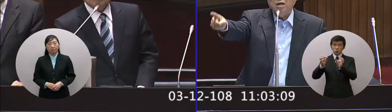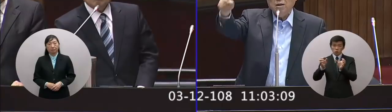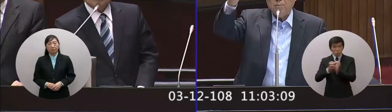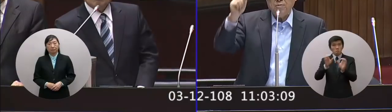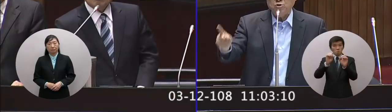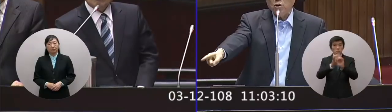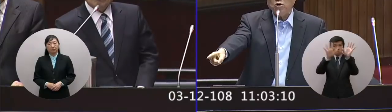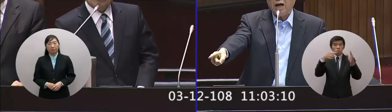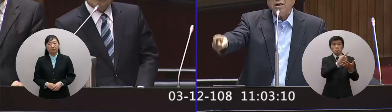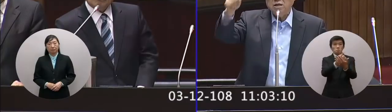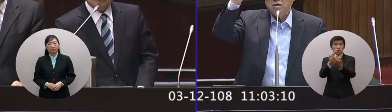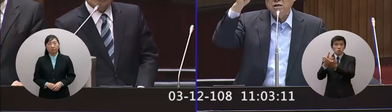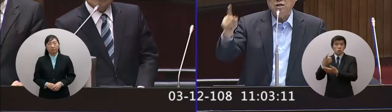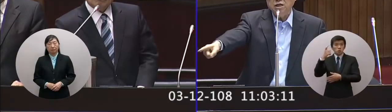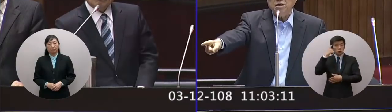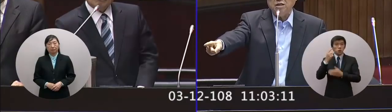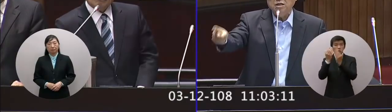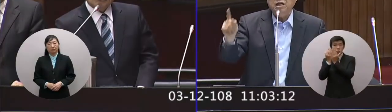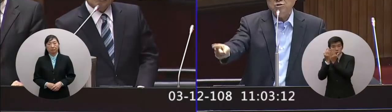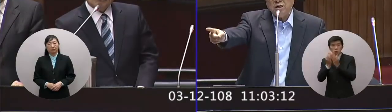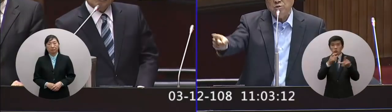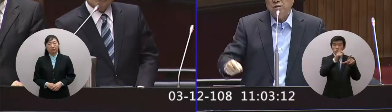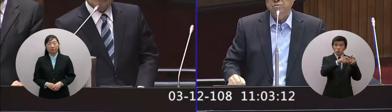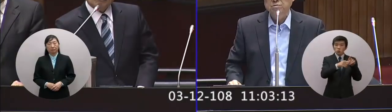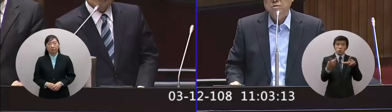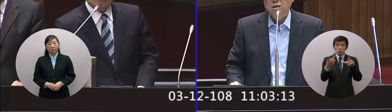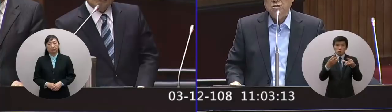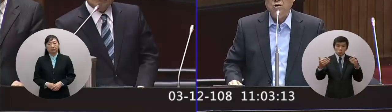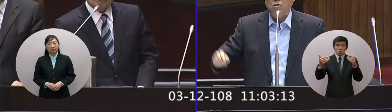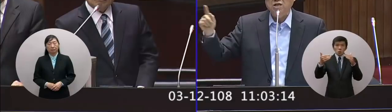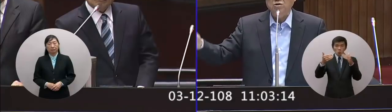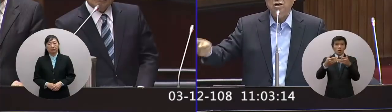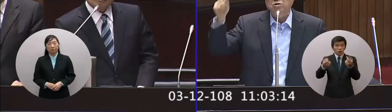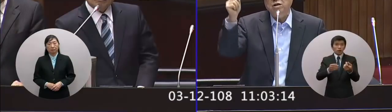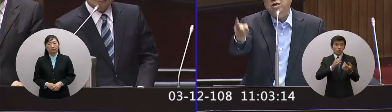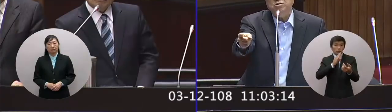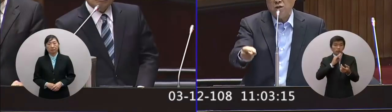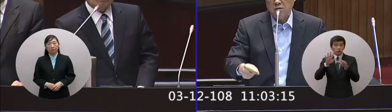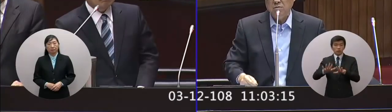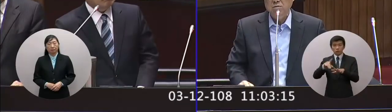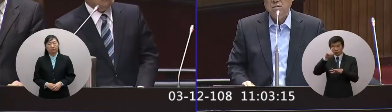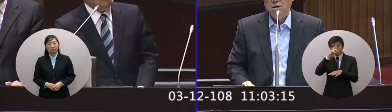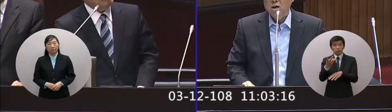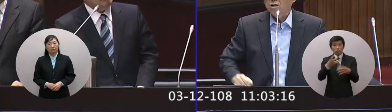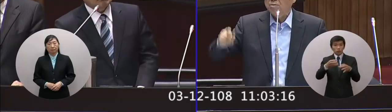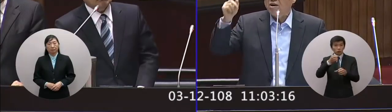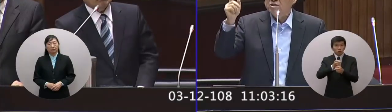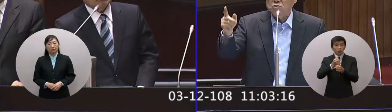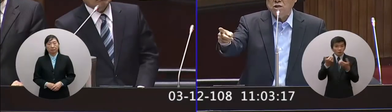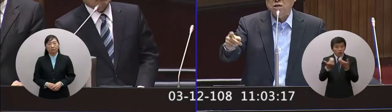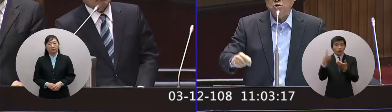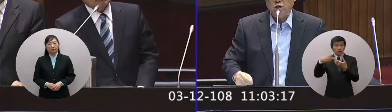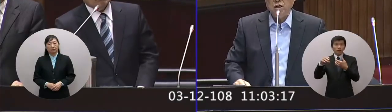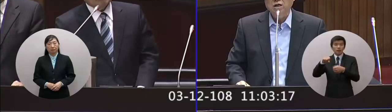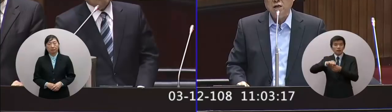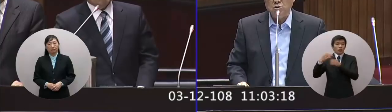大家避免学用落差，一定要跟业者产学合作，结果我们产学合作要课税，而这